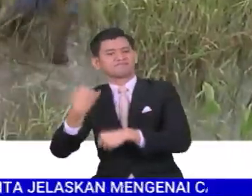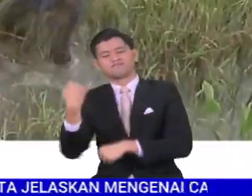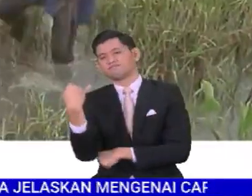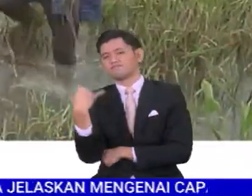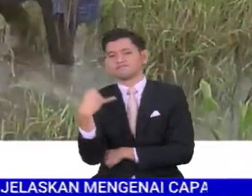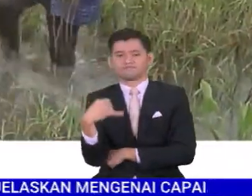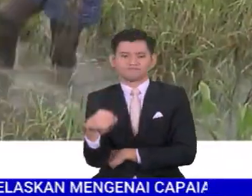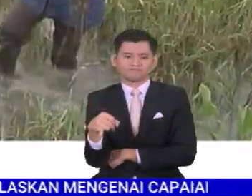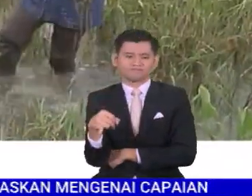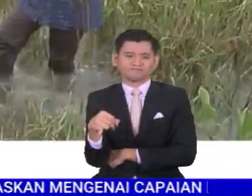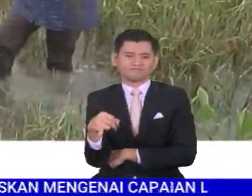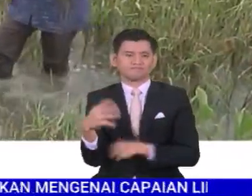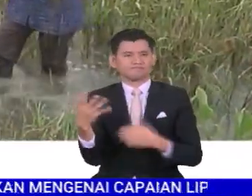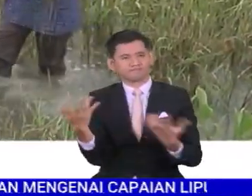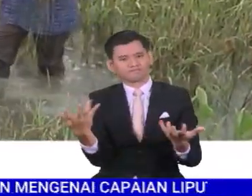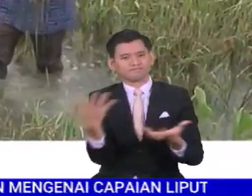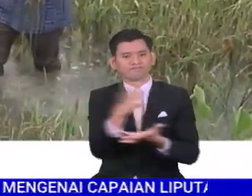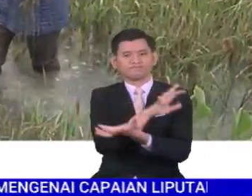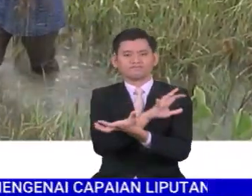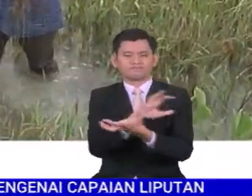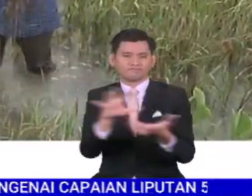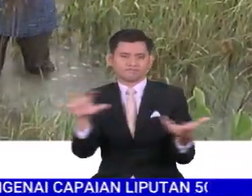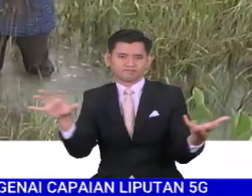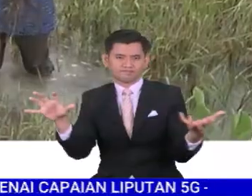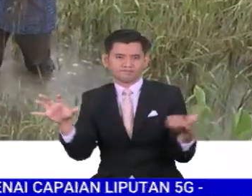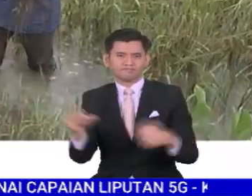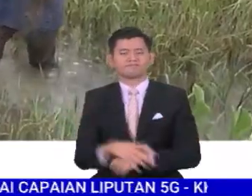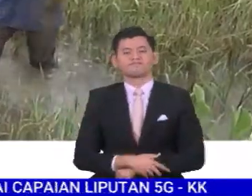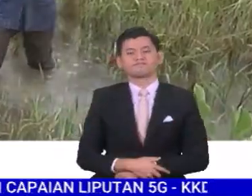juga, boleh ambil buk. Dalam sehektar tu